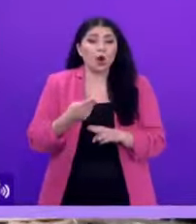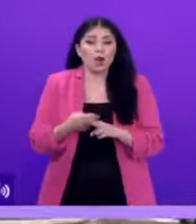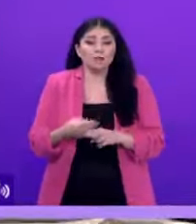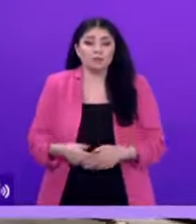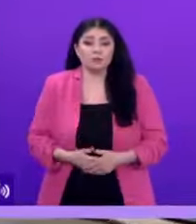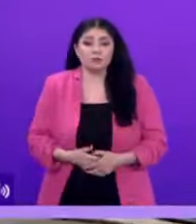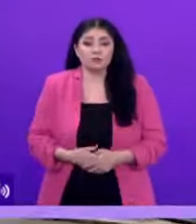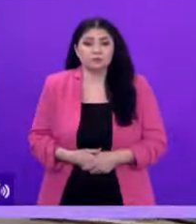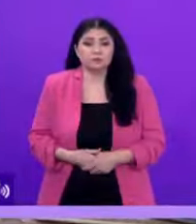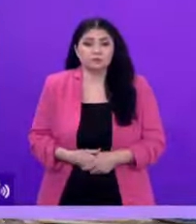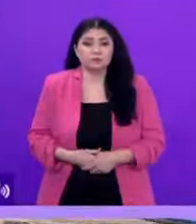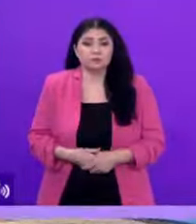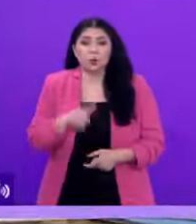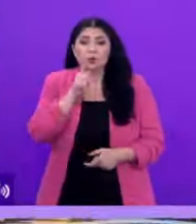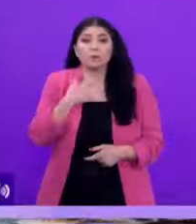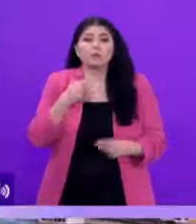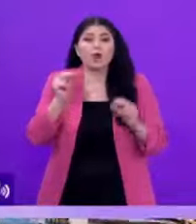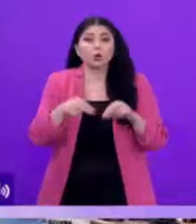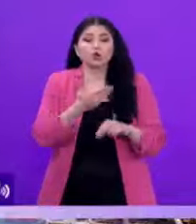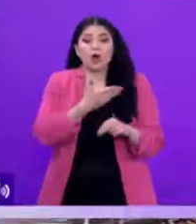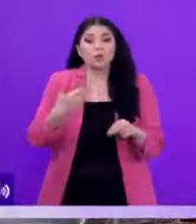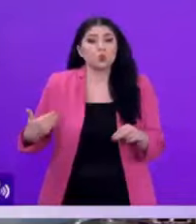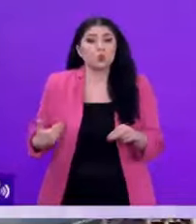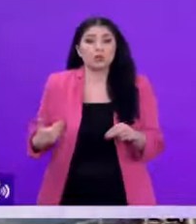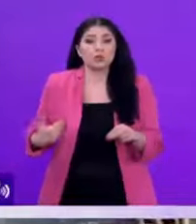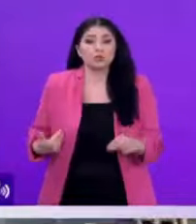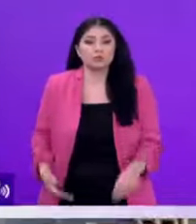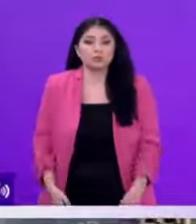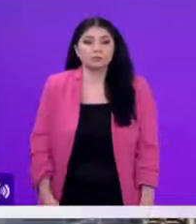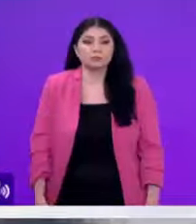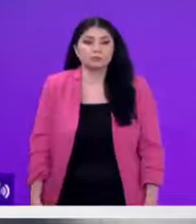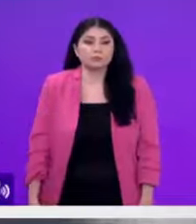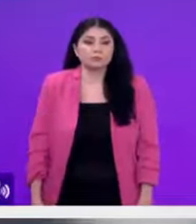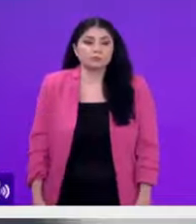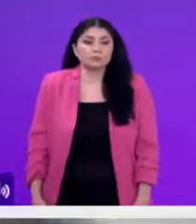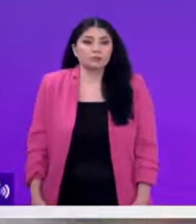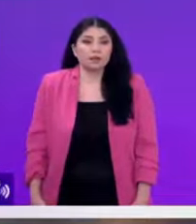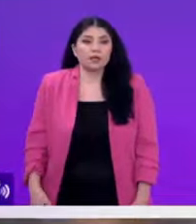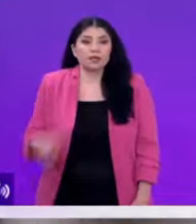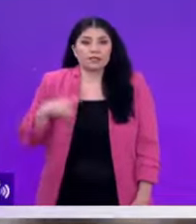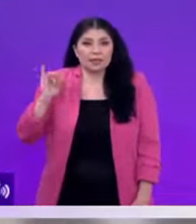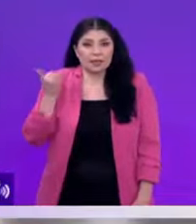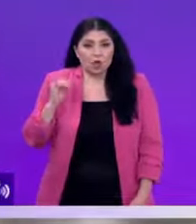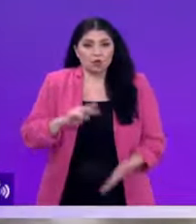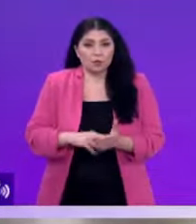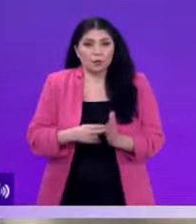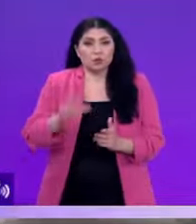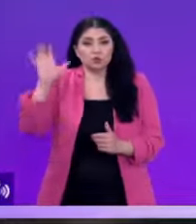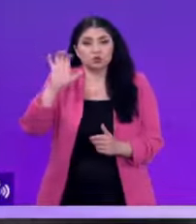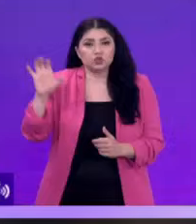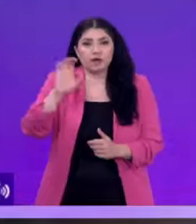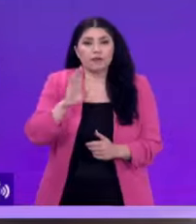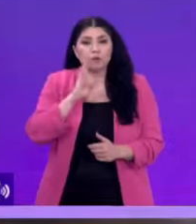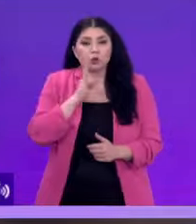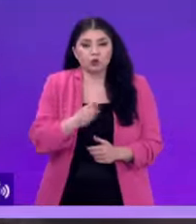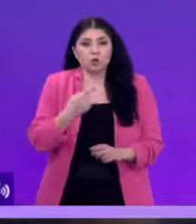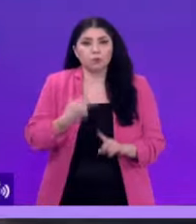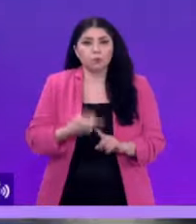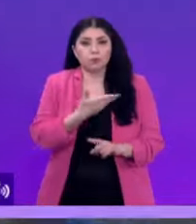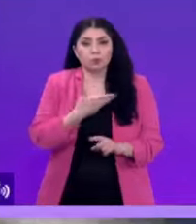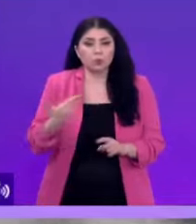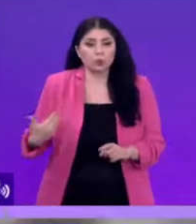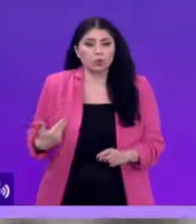spitalele la care ar putea fi aduși aici la București? Deci avem Iașul pregătit, avem Suceava, avem Botoșan și la